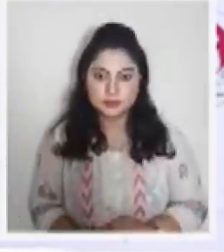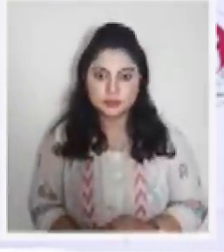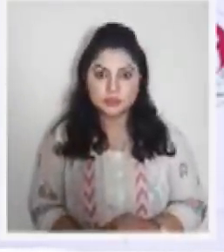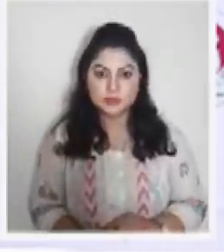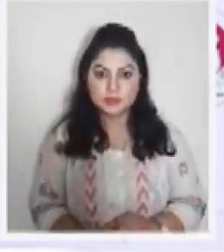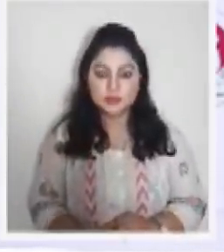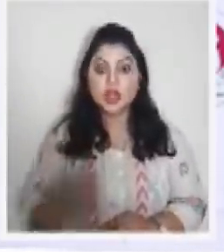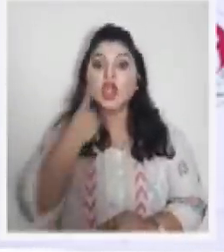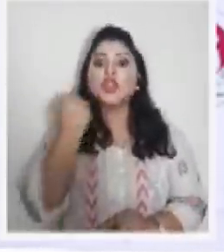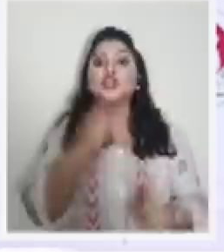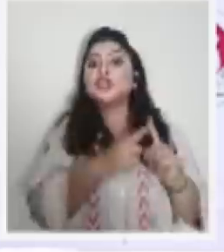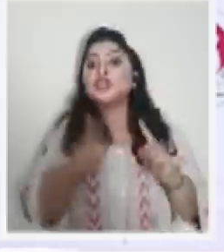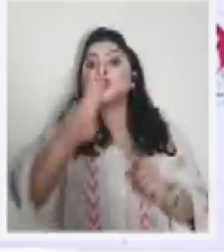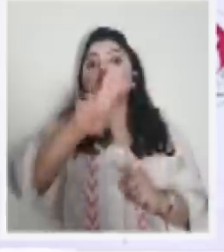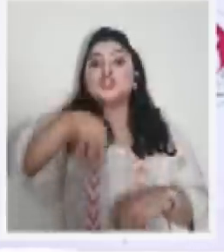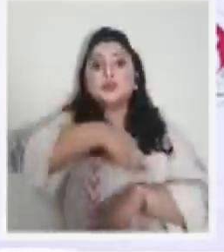20.53% নারী মৃত্যুবরণ করেছেন।